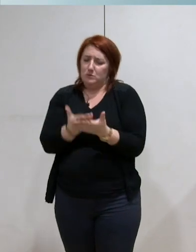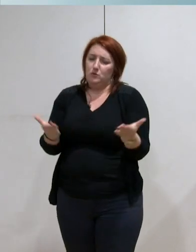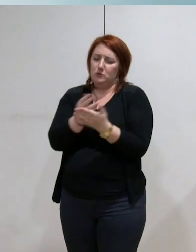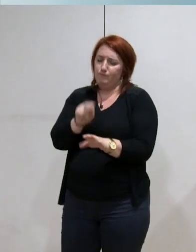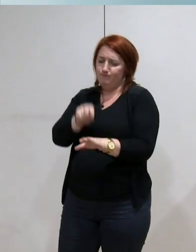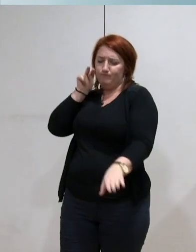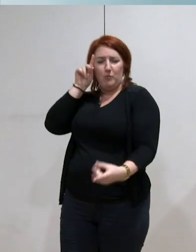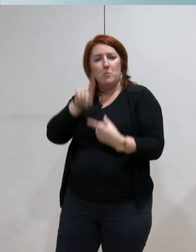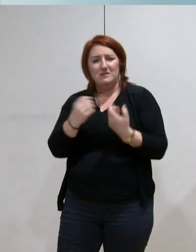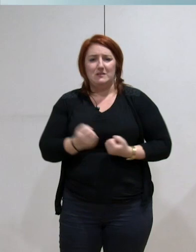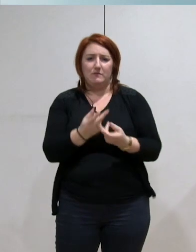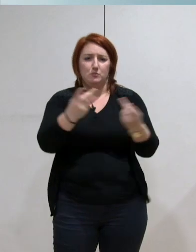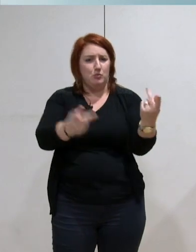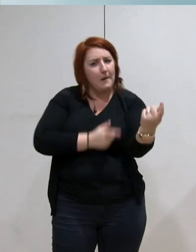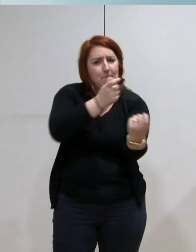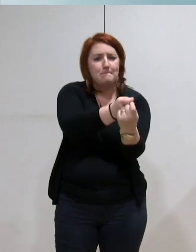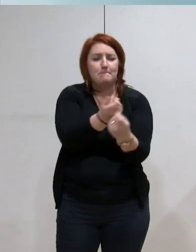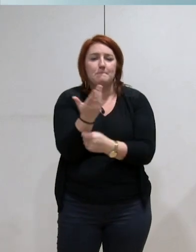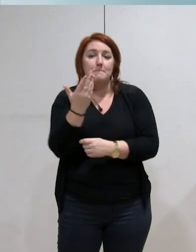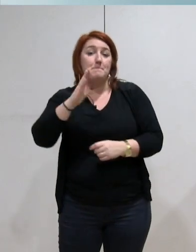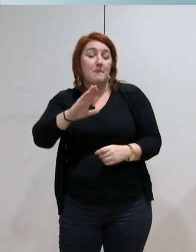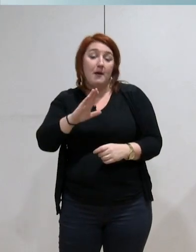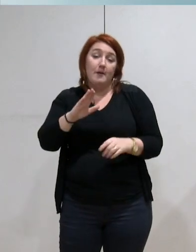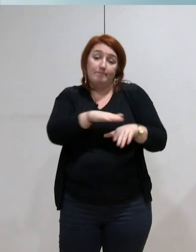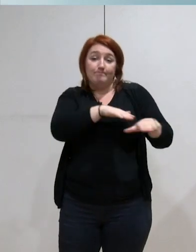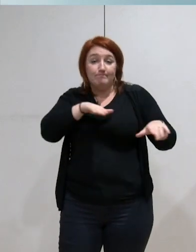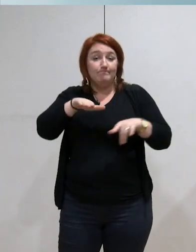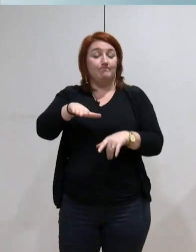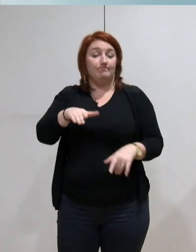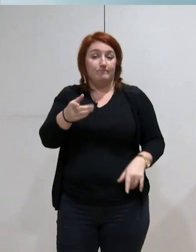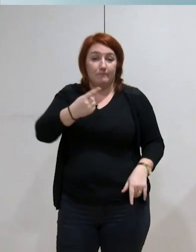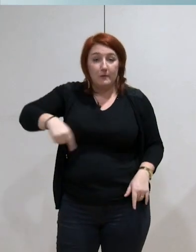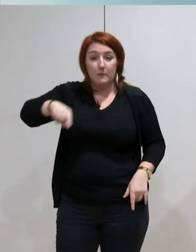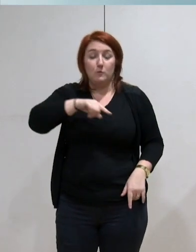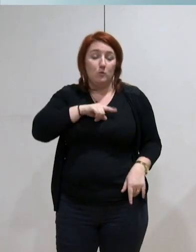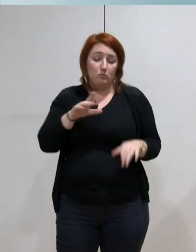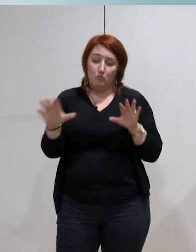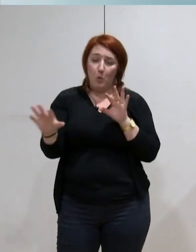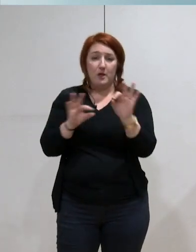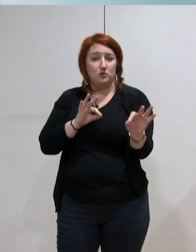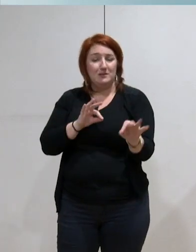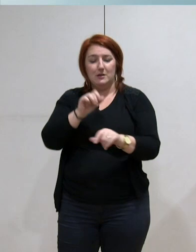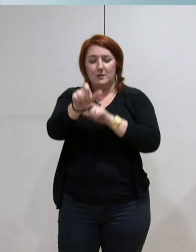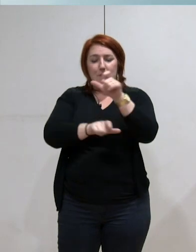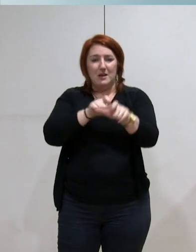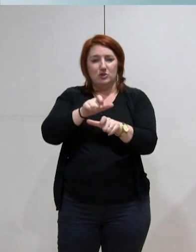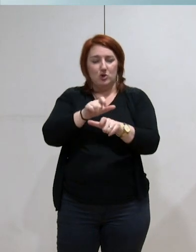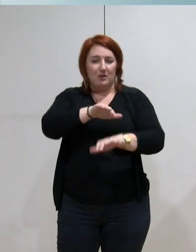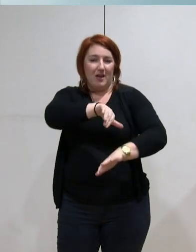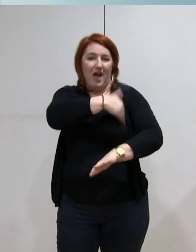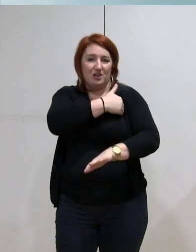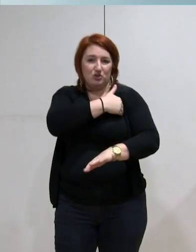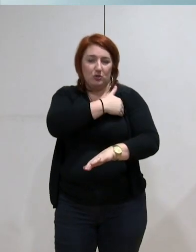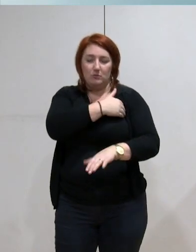mais en même temps nous avons fait le choix d'inscrire l'accompagnement d'agents qui sont dans de